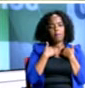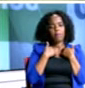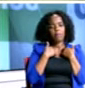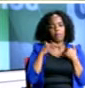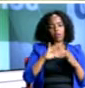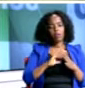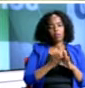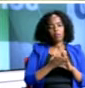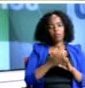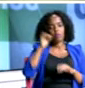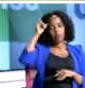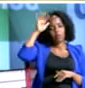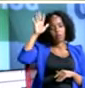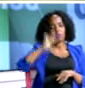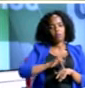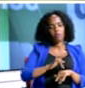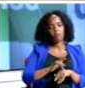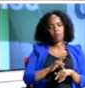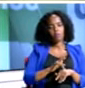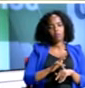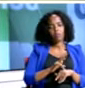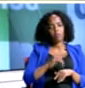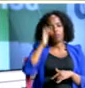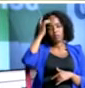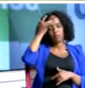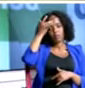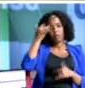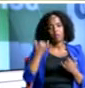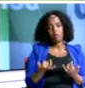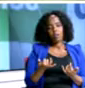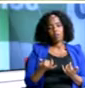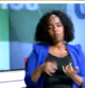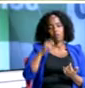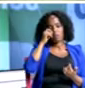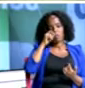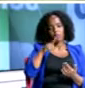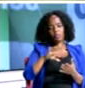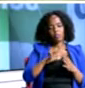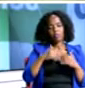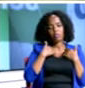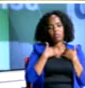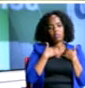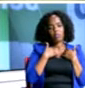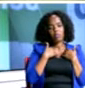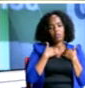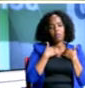Ata uti namun ni malah turut dibe kara, namun tu topa fakir jafanam nanti fakir sedurmanu sudi bermakna tuh